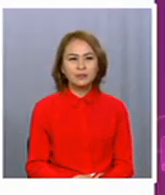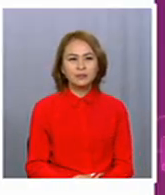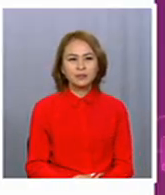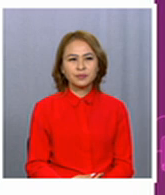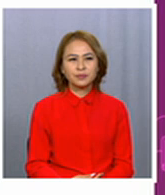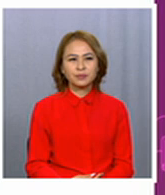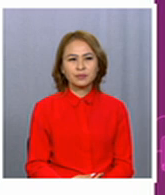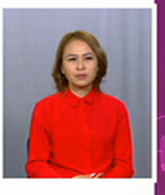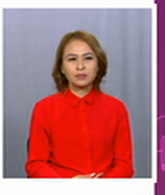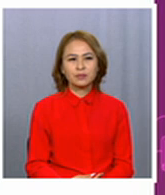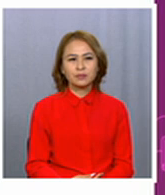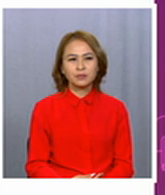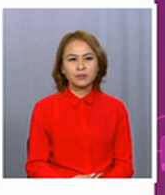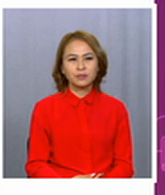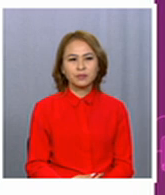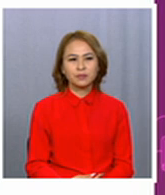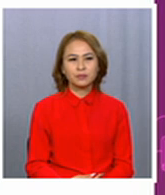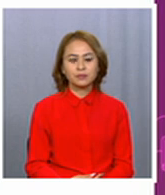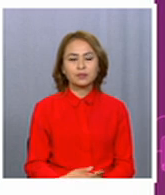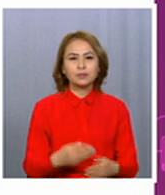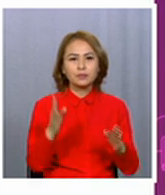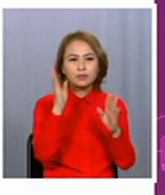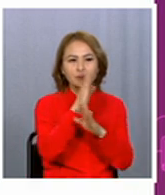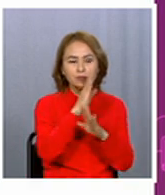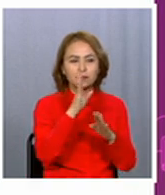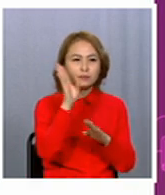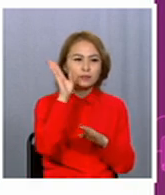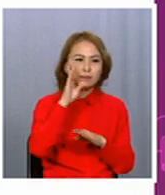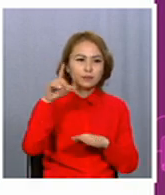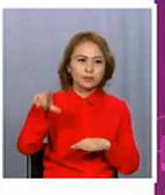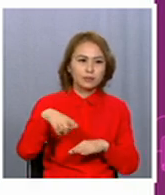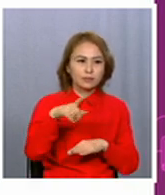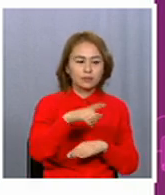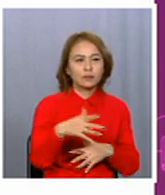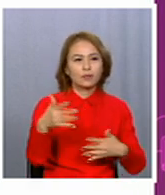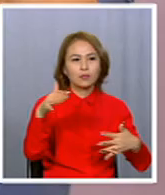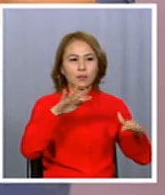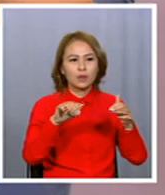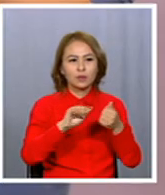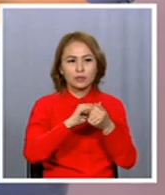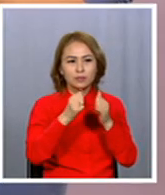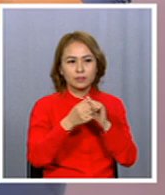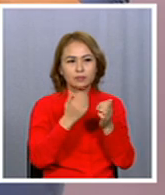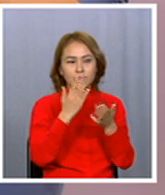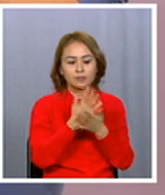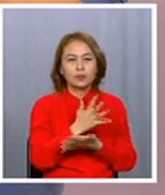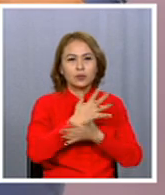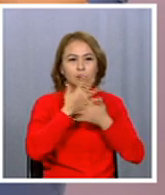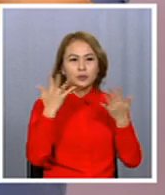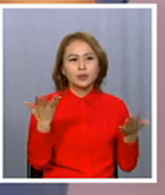Я, балалар, ғаламшар ауасы, өзені мен көлі, тау тасы бар, үлкен, әдемі